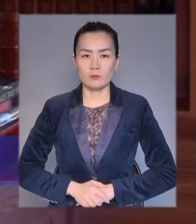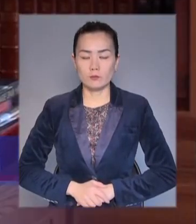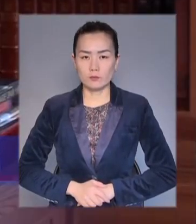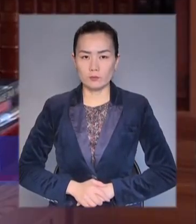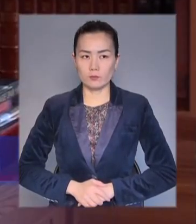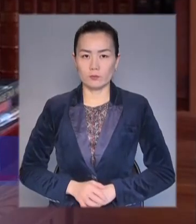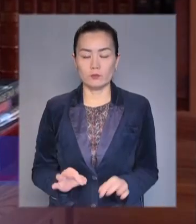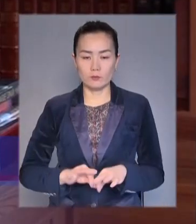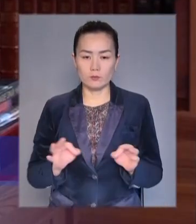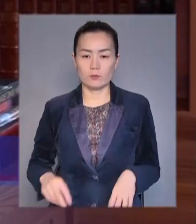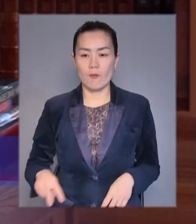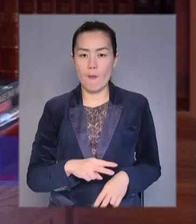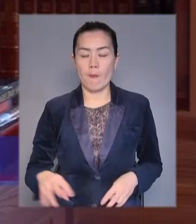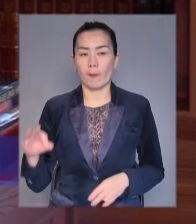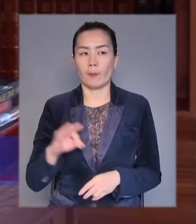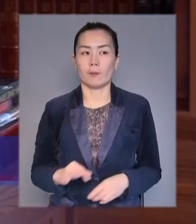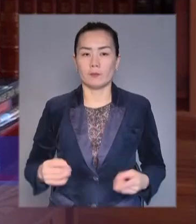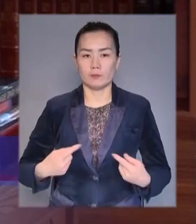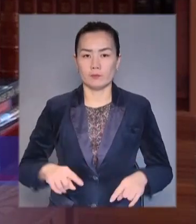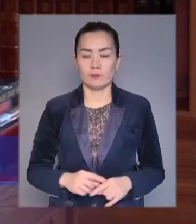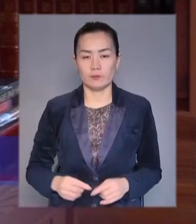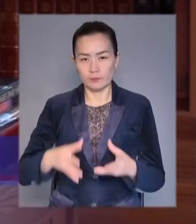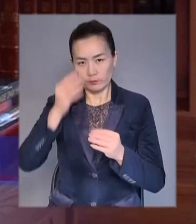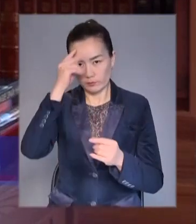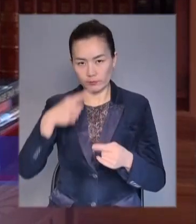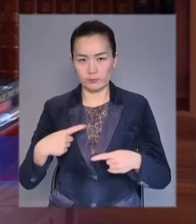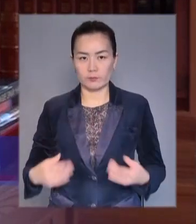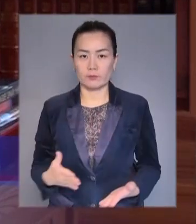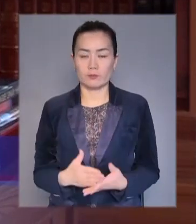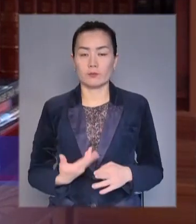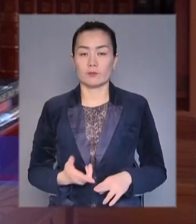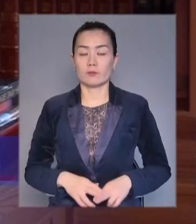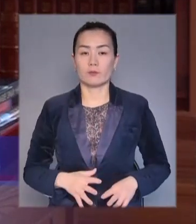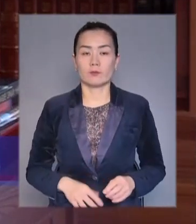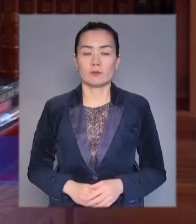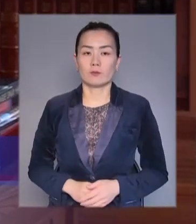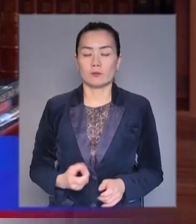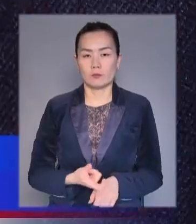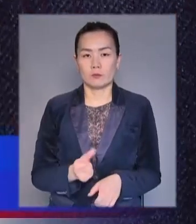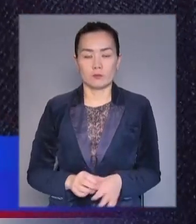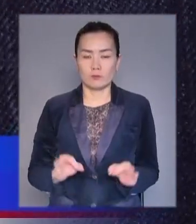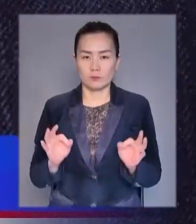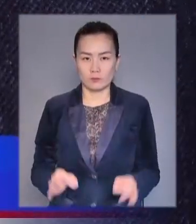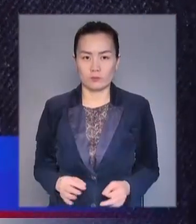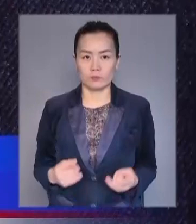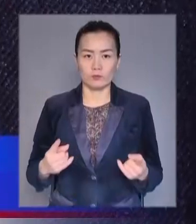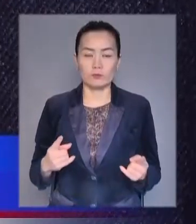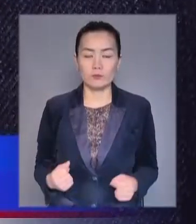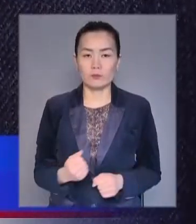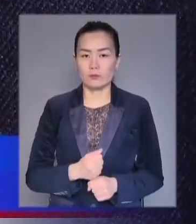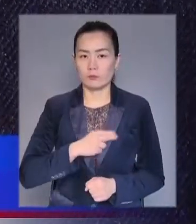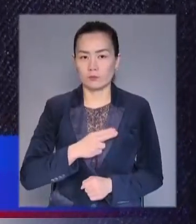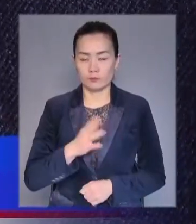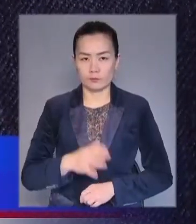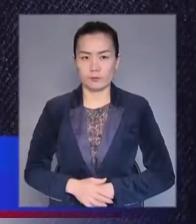Аузынан шыққан керемет әдебиет жайлы пікірлер бар. Сол пікірлер өте орынды. Үлкен шығармалар